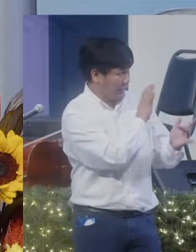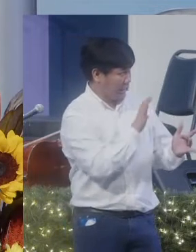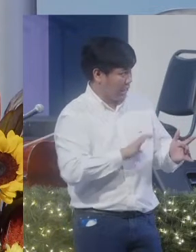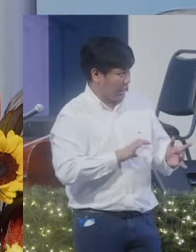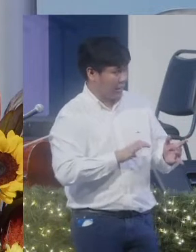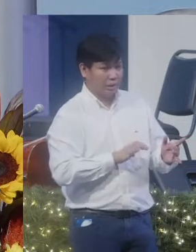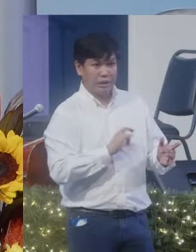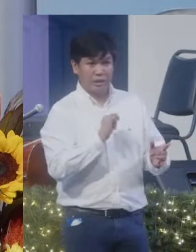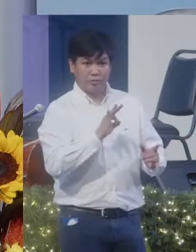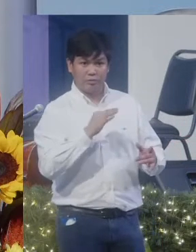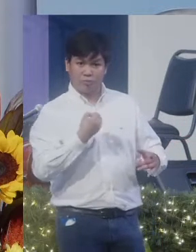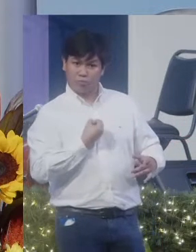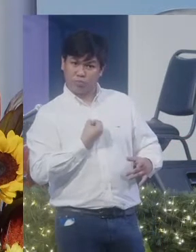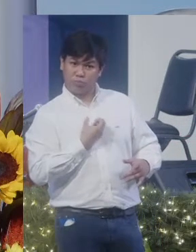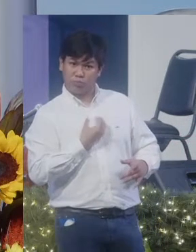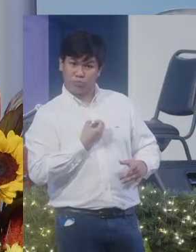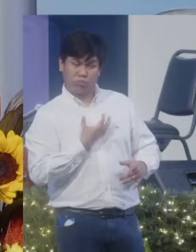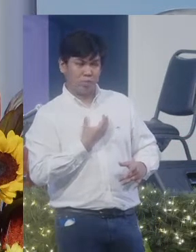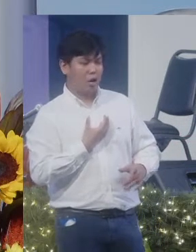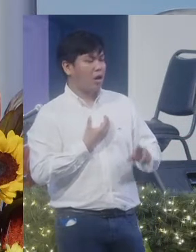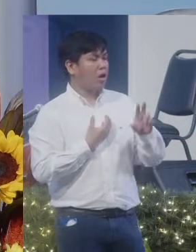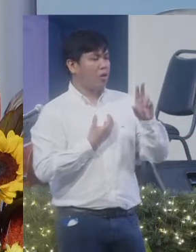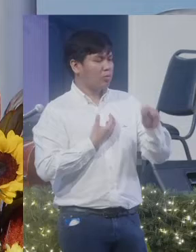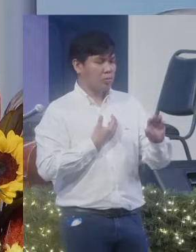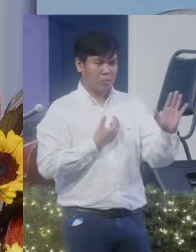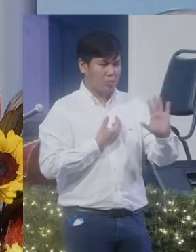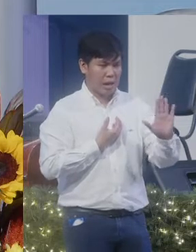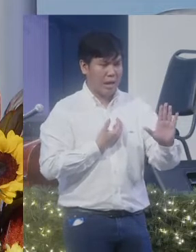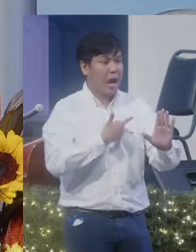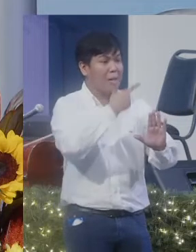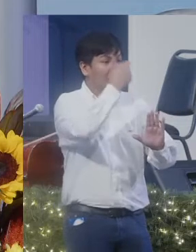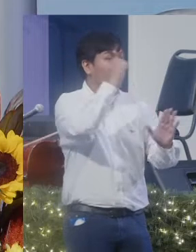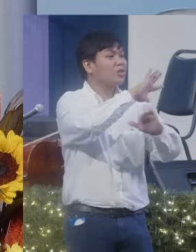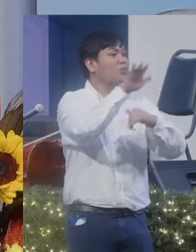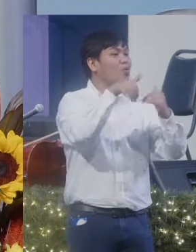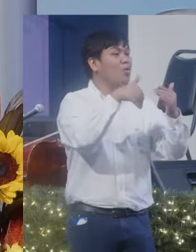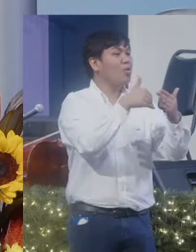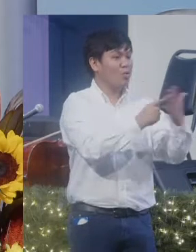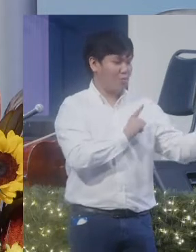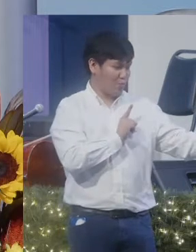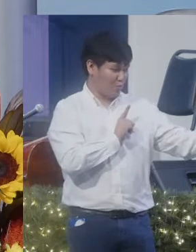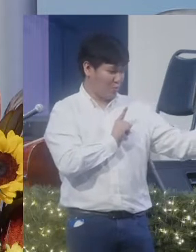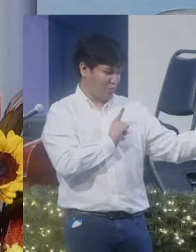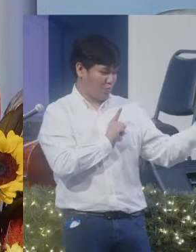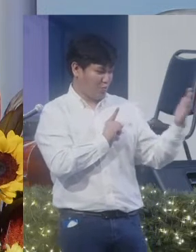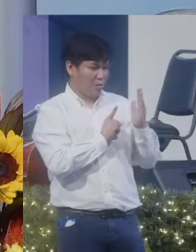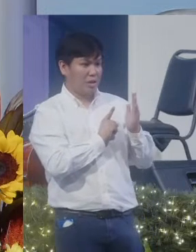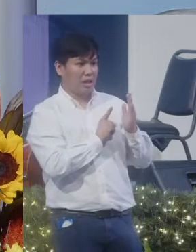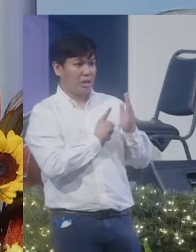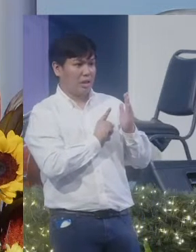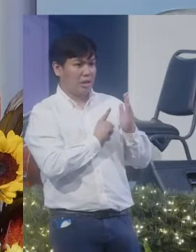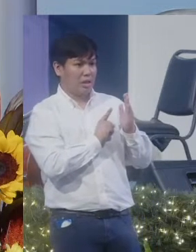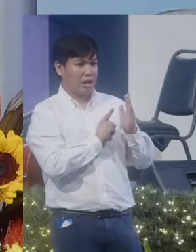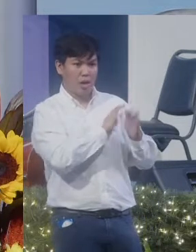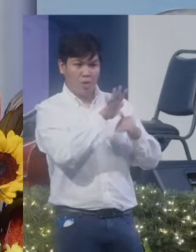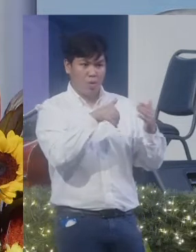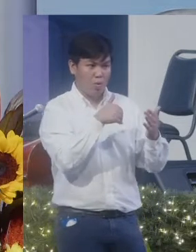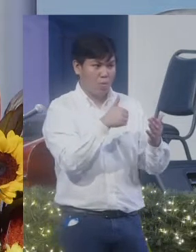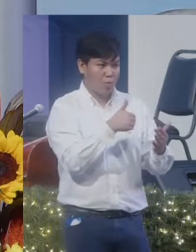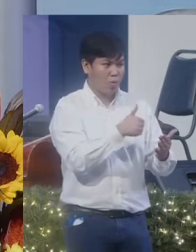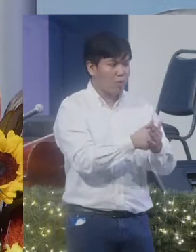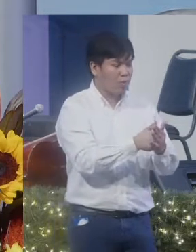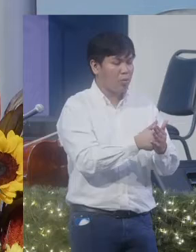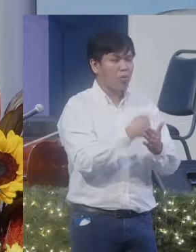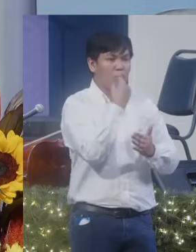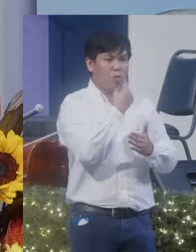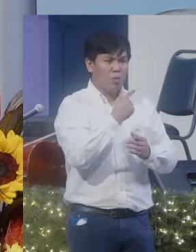Sapagkat ang lahat ng lalapit sa inyo, ang lahat ng lalapit at magkakaroon ng interes, ang lahat ng